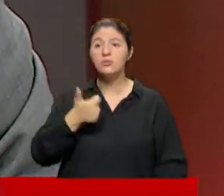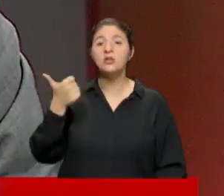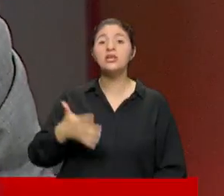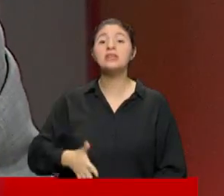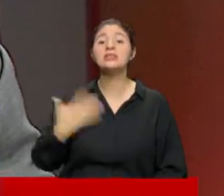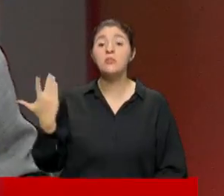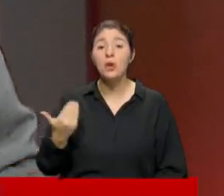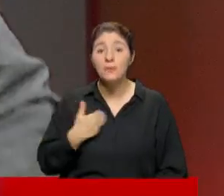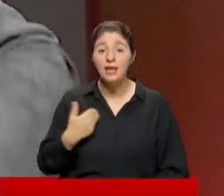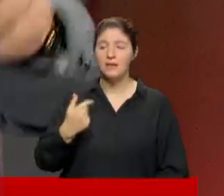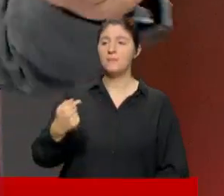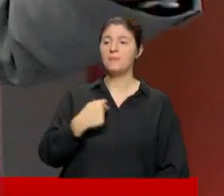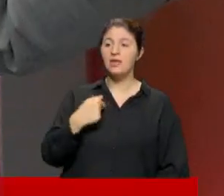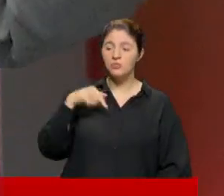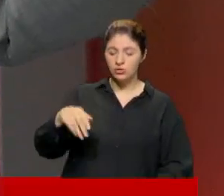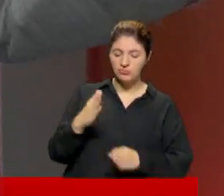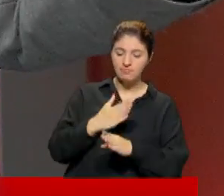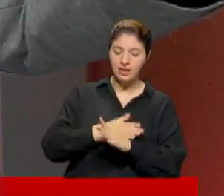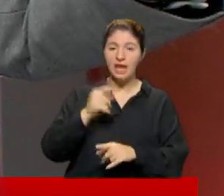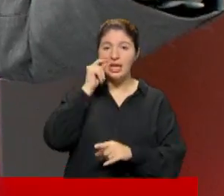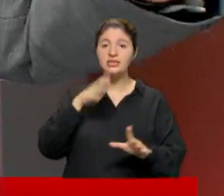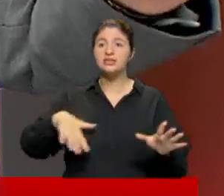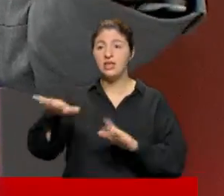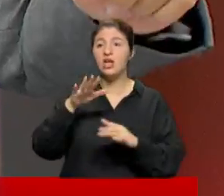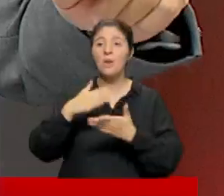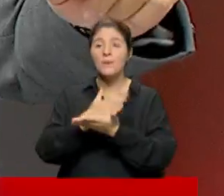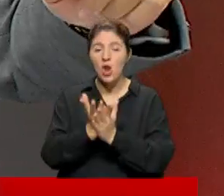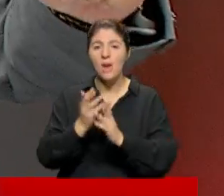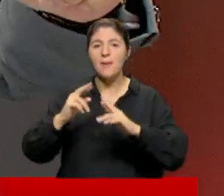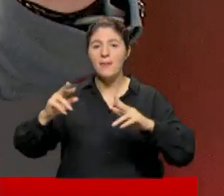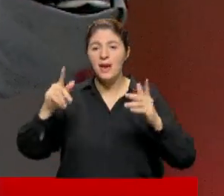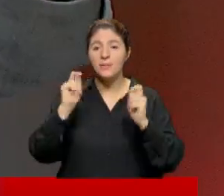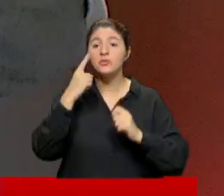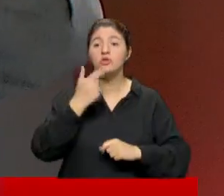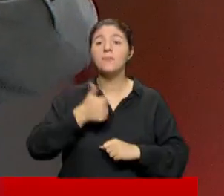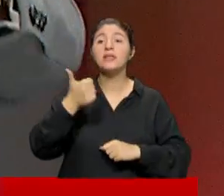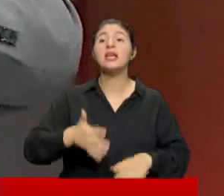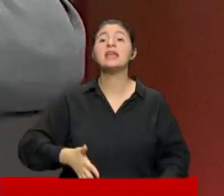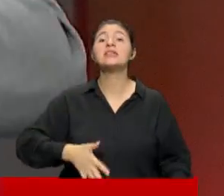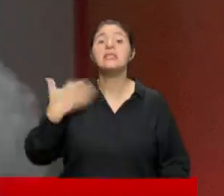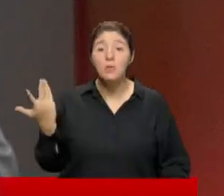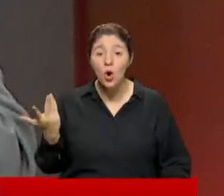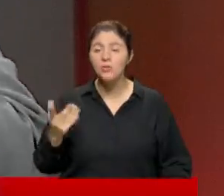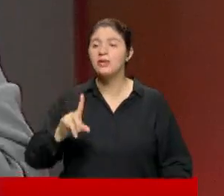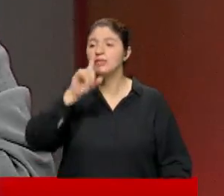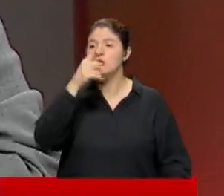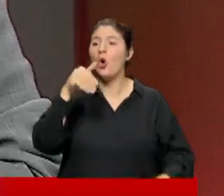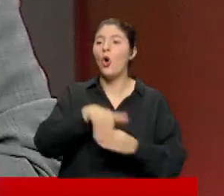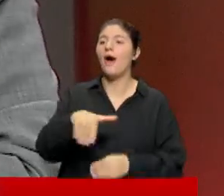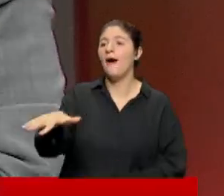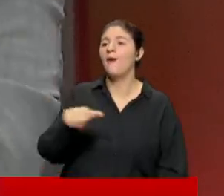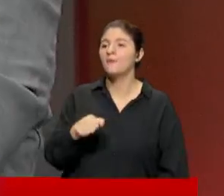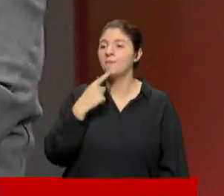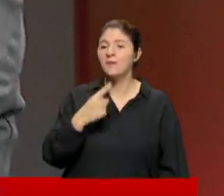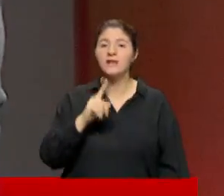istemiyorum Ben ben bu memleketin insan bölen parçalayan bir Cumhurbaşkanı istemiyorum sırf oy alacağım